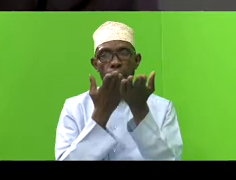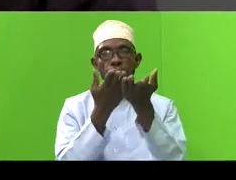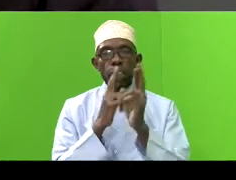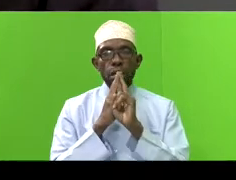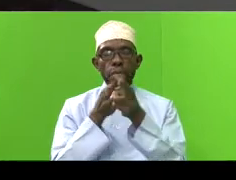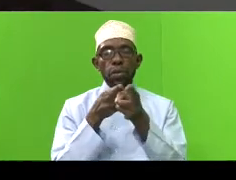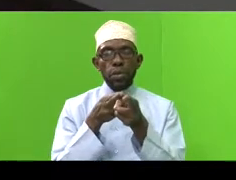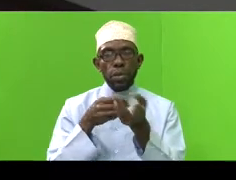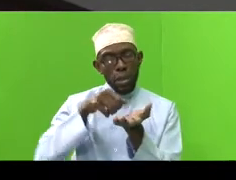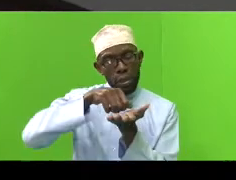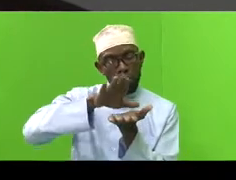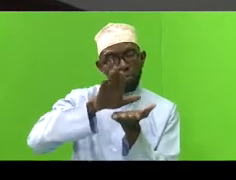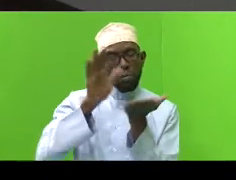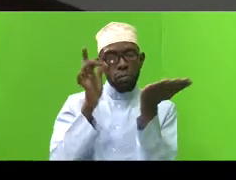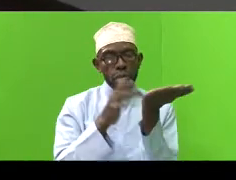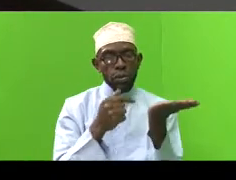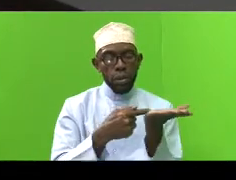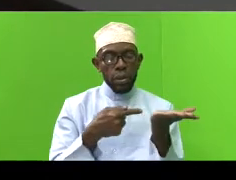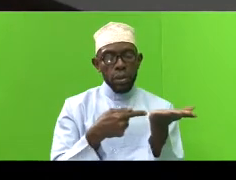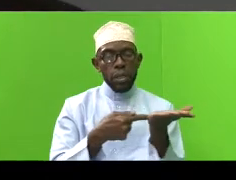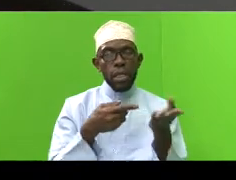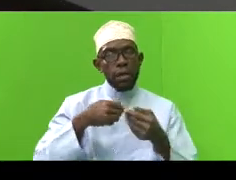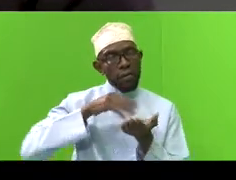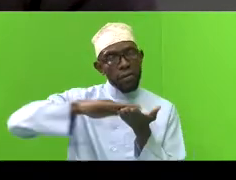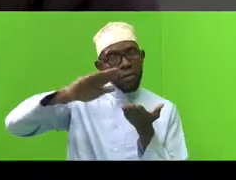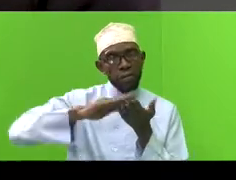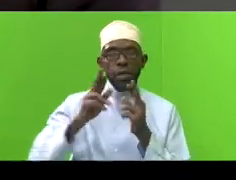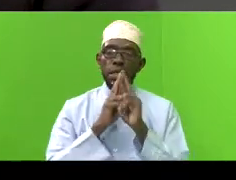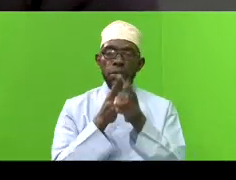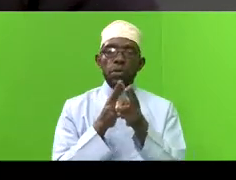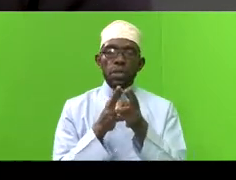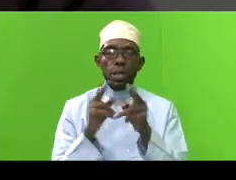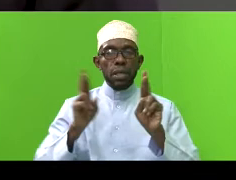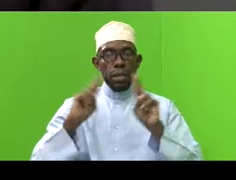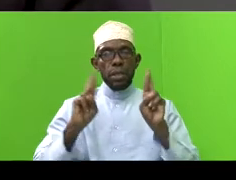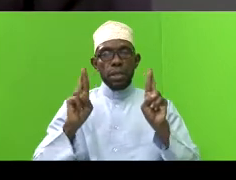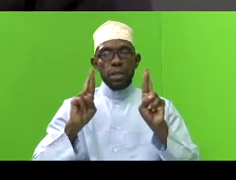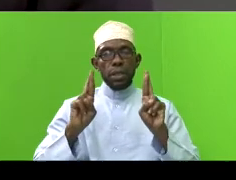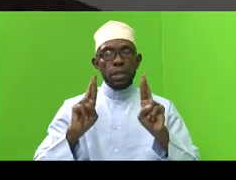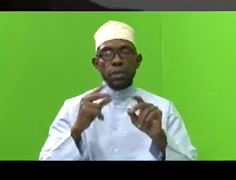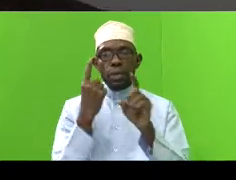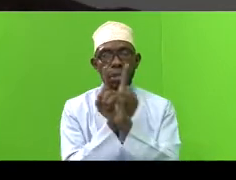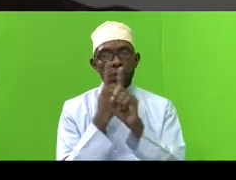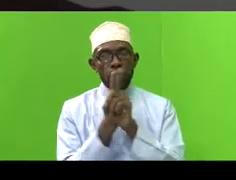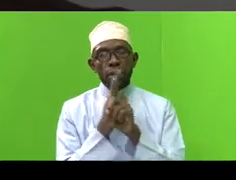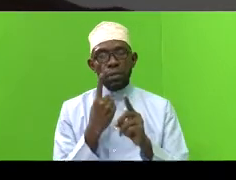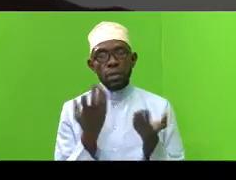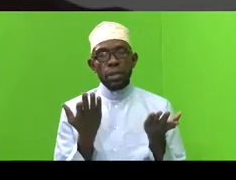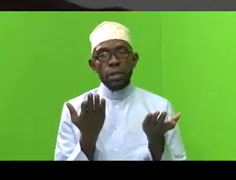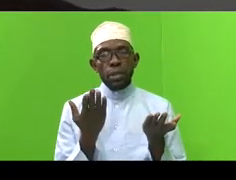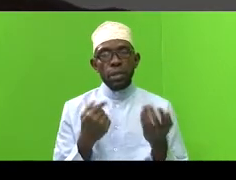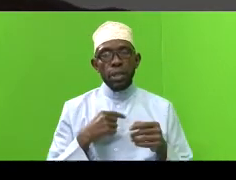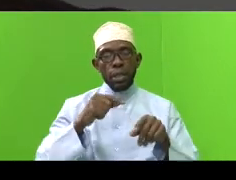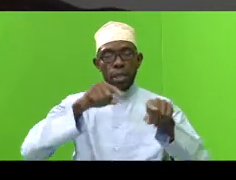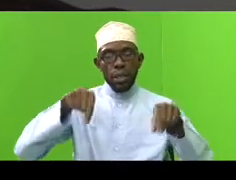ingia kwenye tovuti na akapata taarifa papo kwa hapo. Hii tayari inatoa athari mbalimbali kwetu sisi